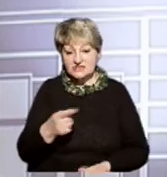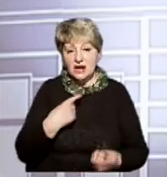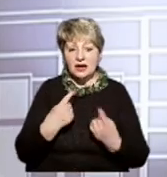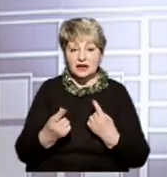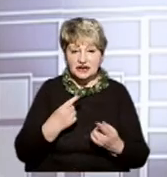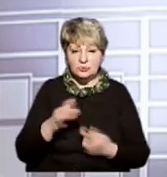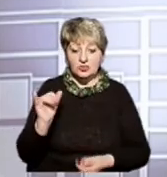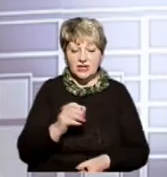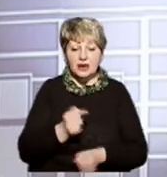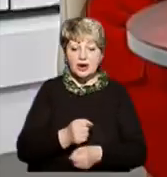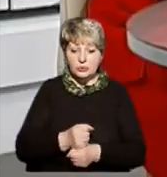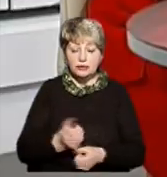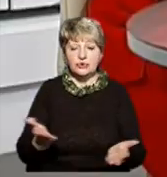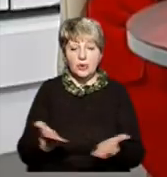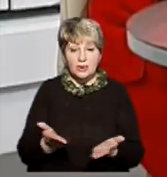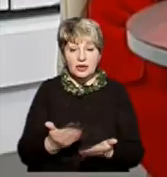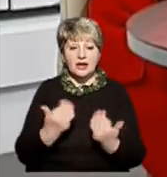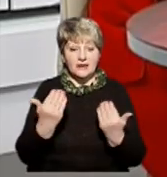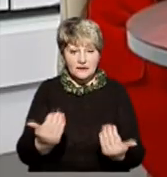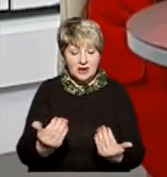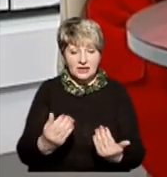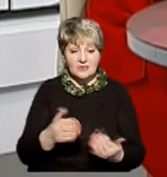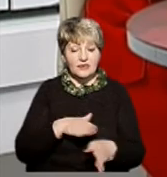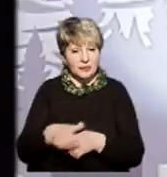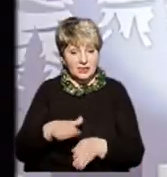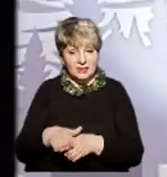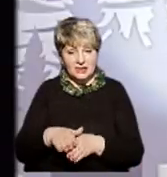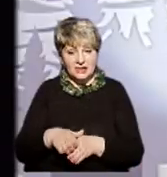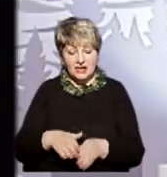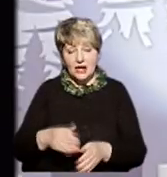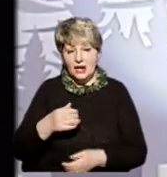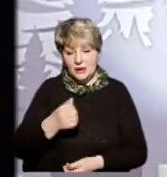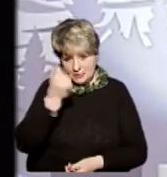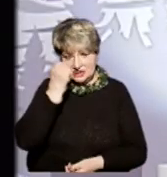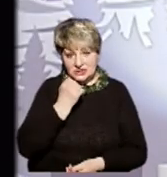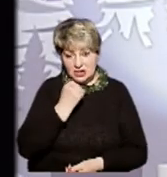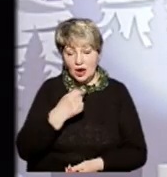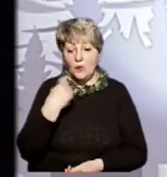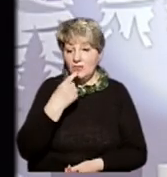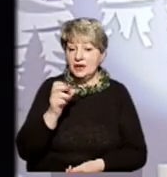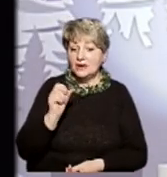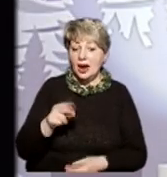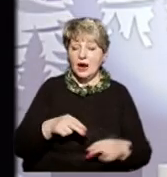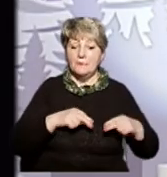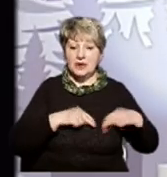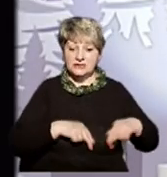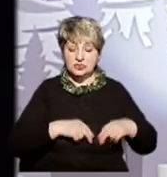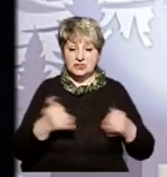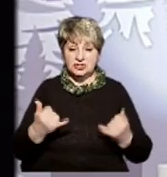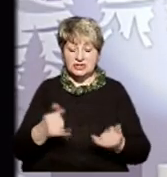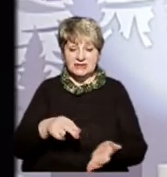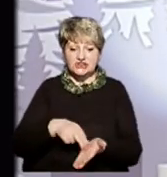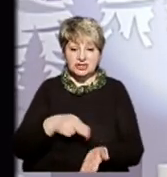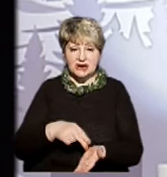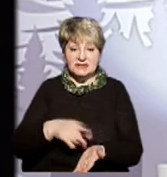роботу, яку ви сьогодні робите усім медичним персоналом. І ми, власне, говорили про те, як працює Черкаський перинатальний центр в